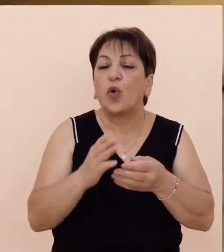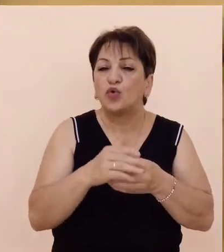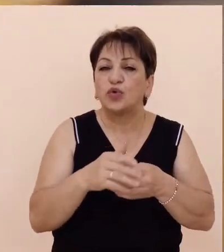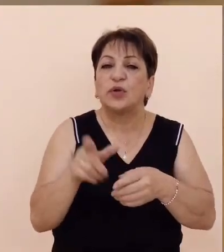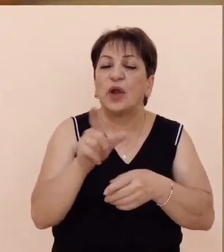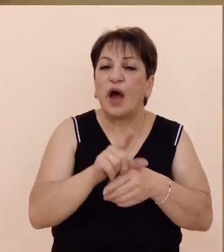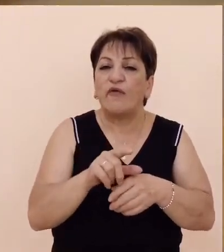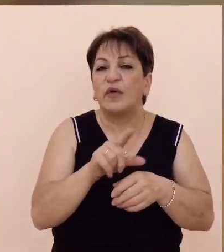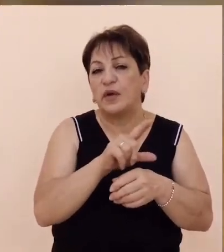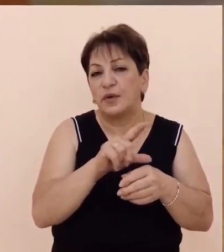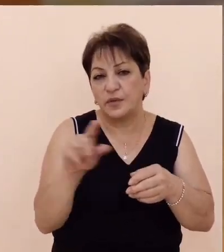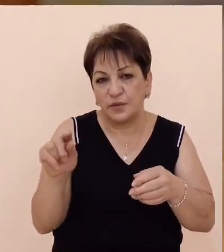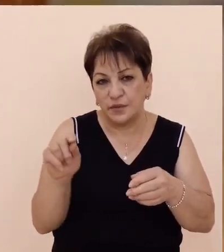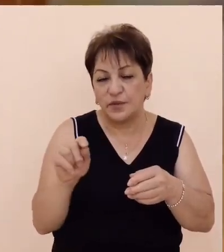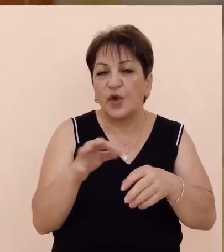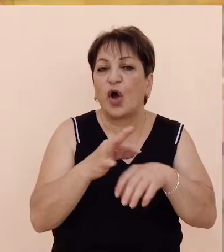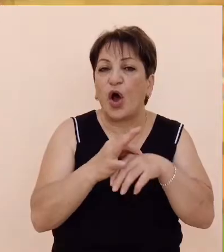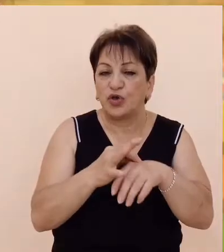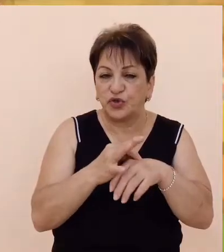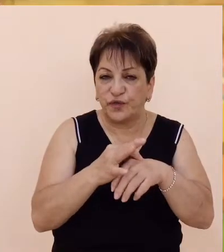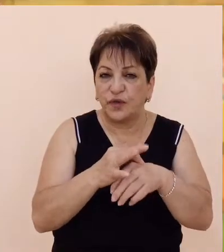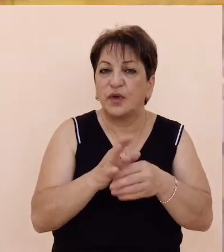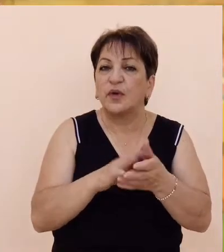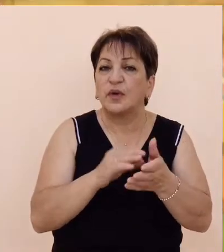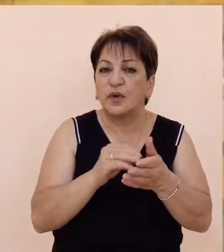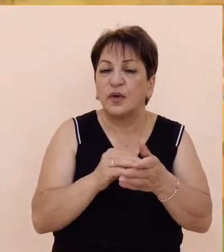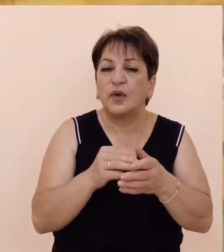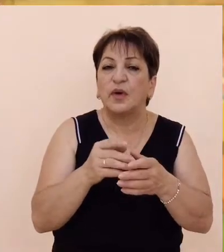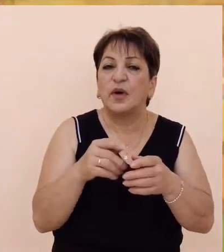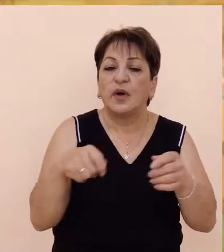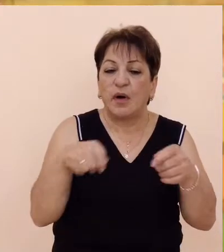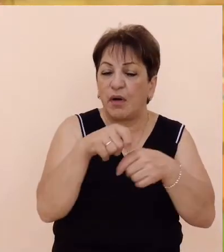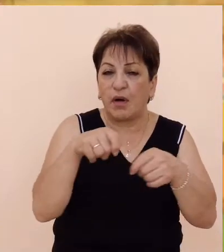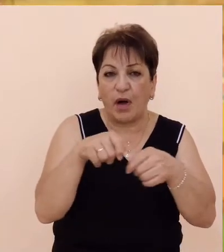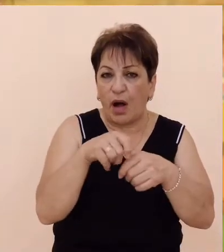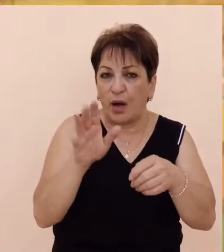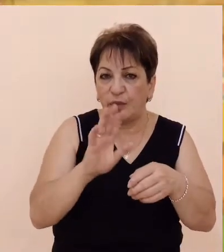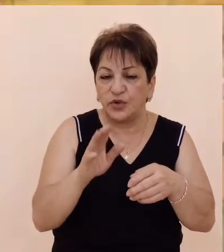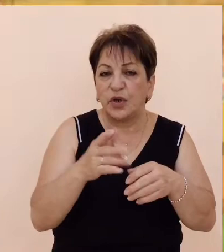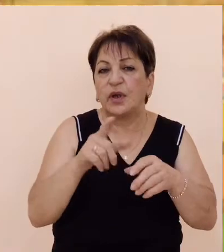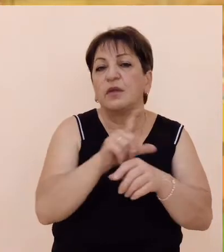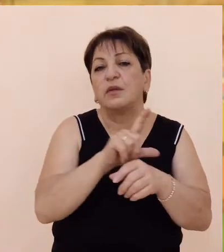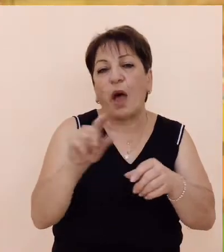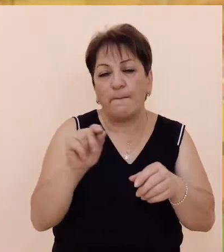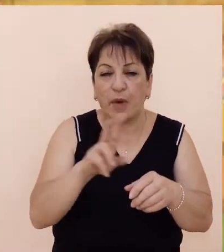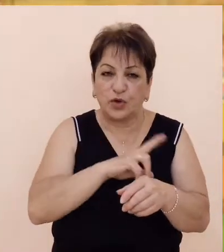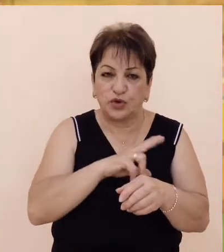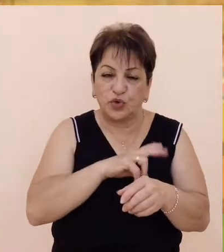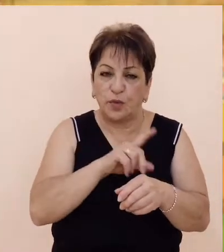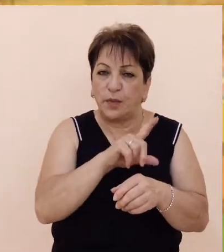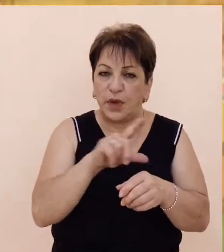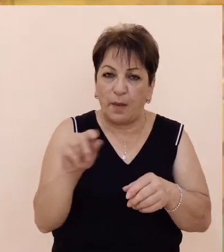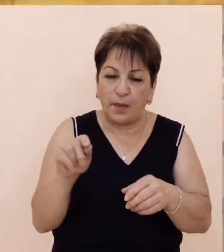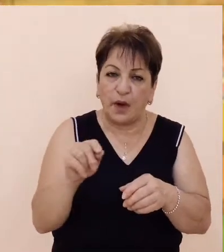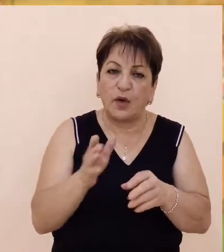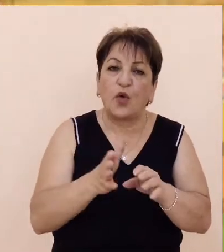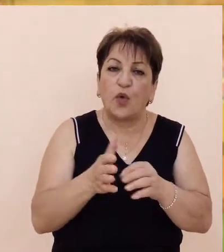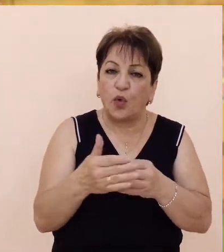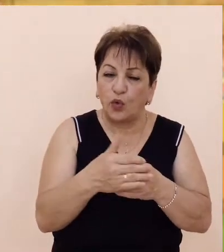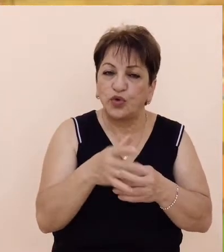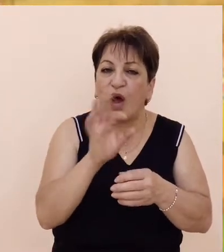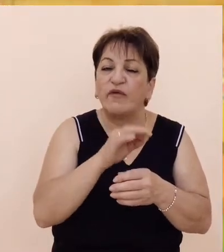ավելի նախընտրելի է, որ լինեն կաշվեպ, առանց կոշկակապերի, տափակ կոշիկներ եմ սիրում հագնել, դրանք ինձ